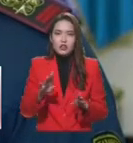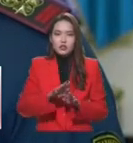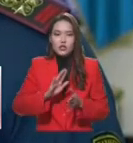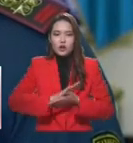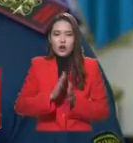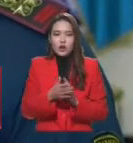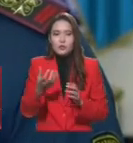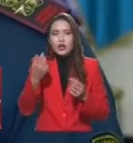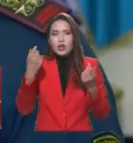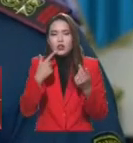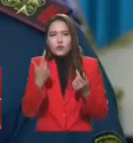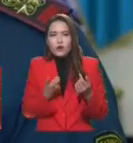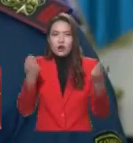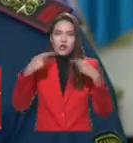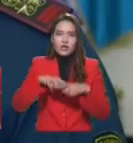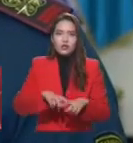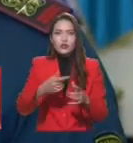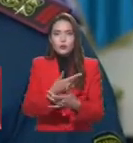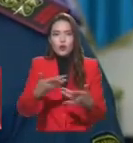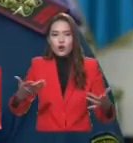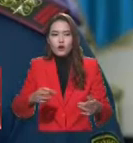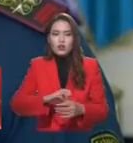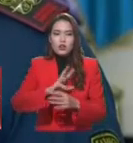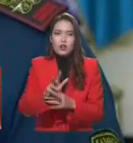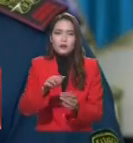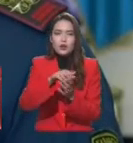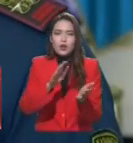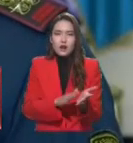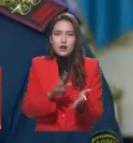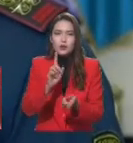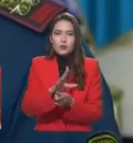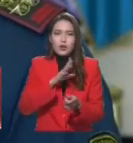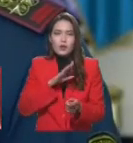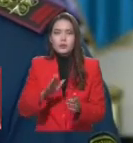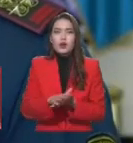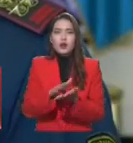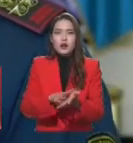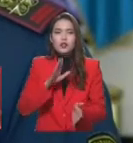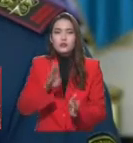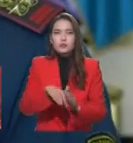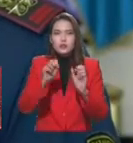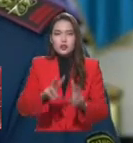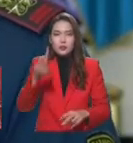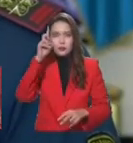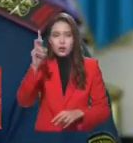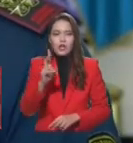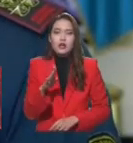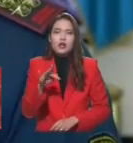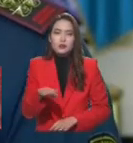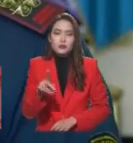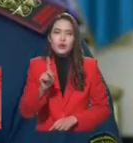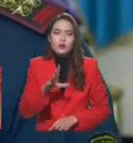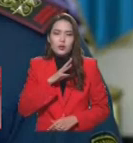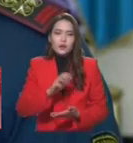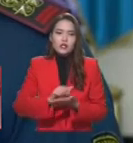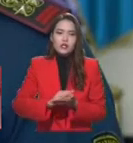военной техники, необходимости поиска новых рынков поставок с учетом военно-экономической безопасности государства. Кроме того, рассмотрен вопрос создания цикла